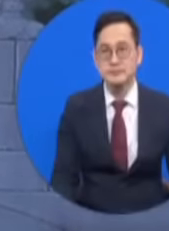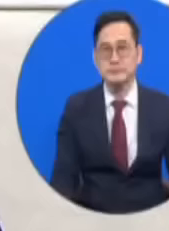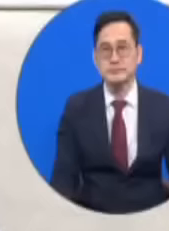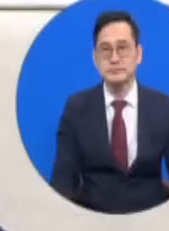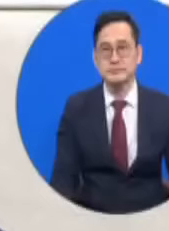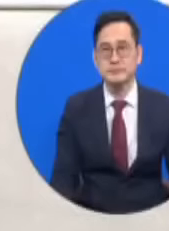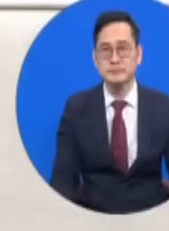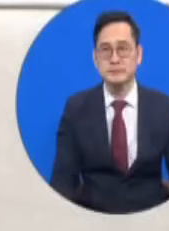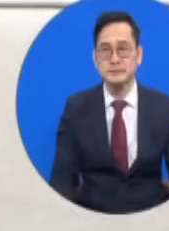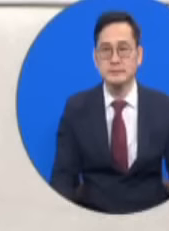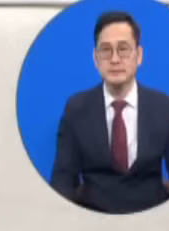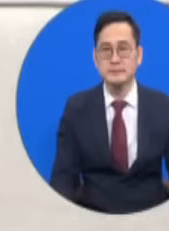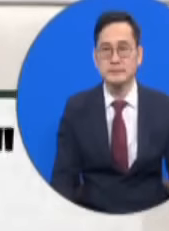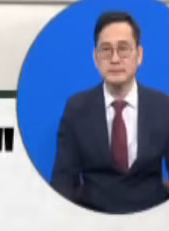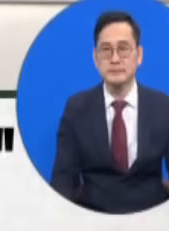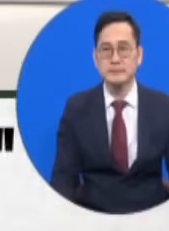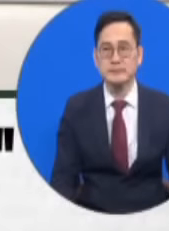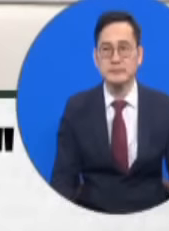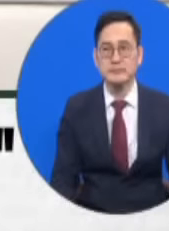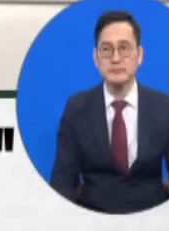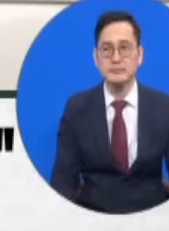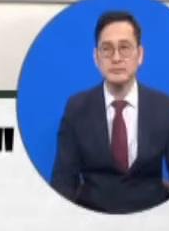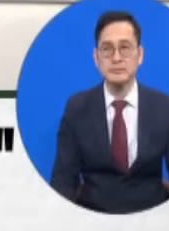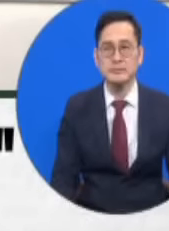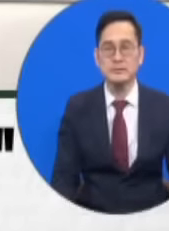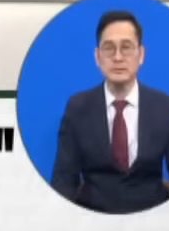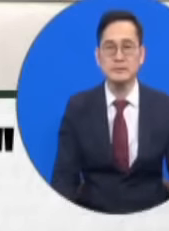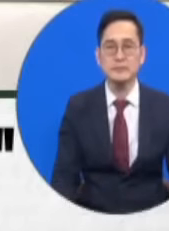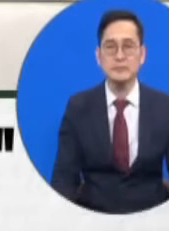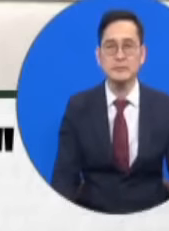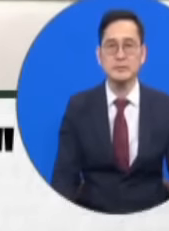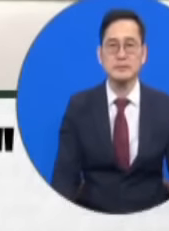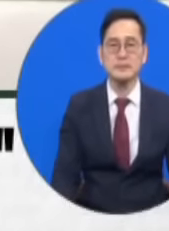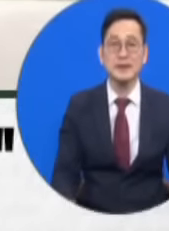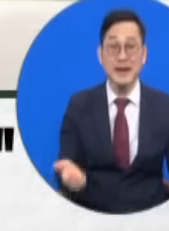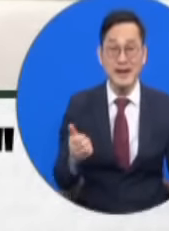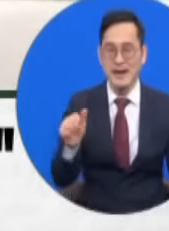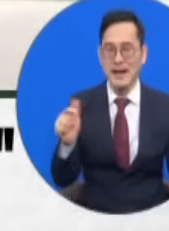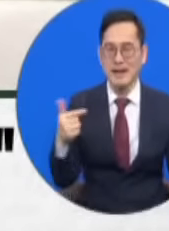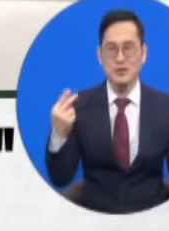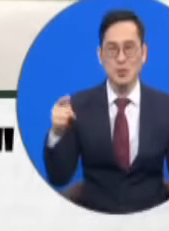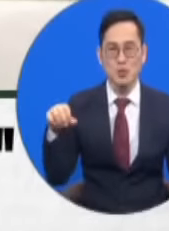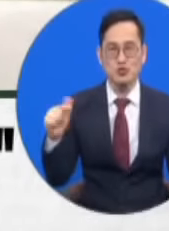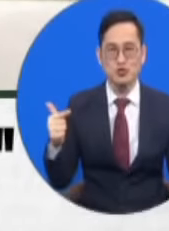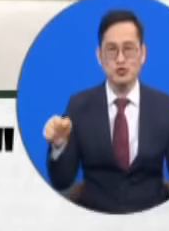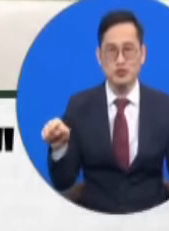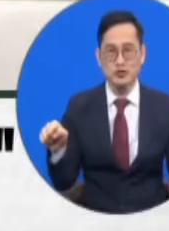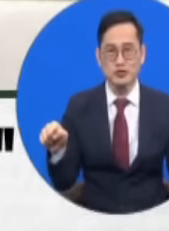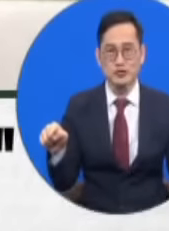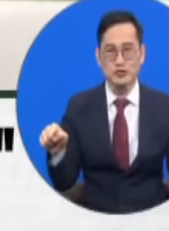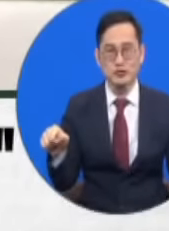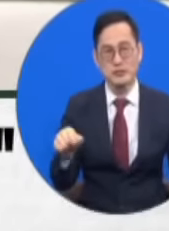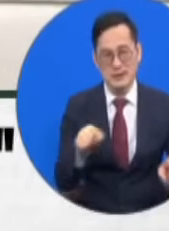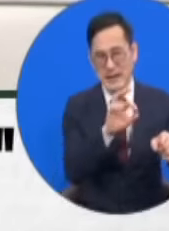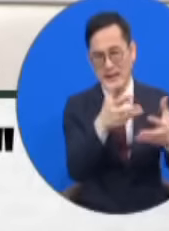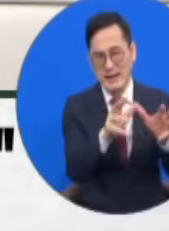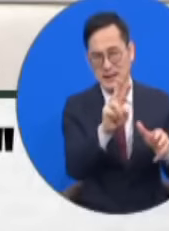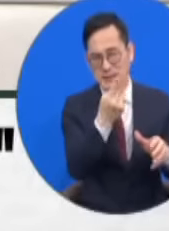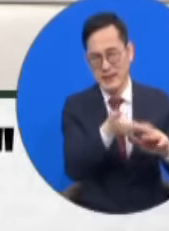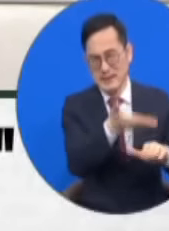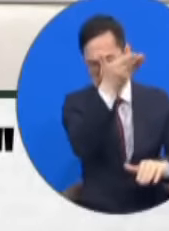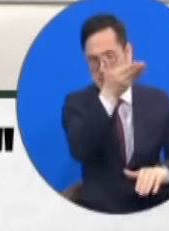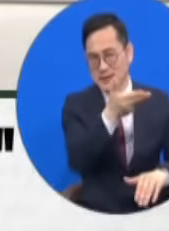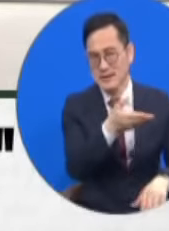저 말씀이 나온 맥락은 한동훈 위원장이 엊그저께 200석 얘기를 하면서 범야권 200석이